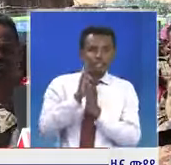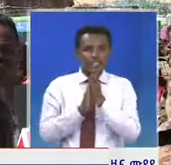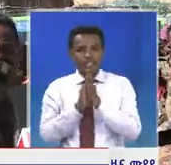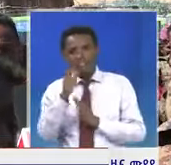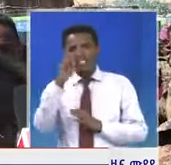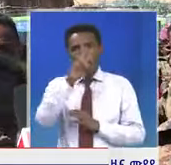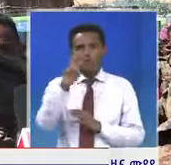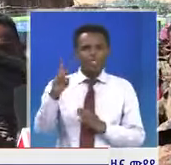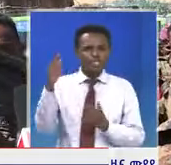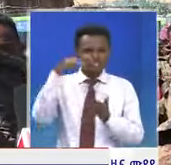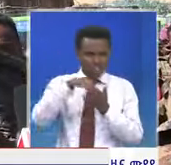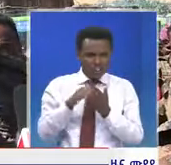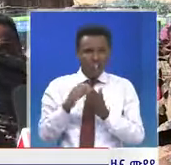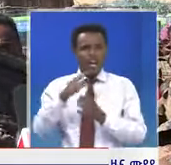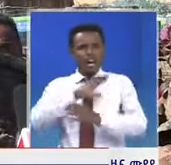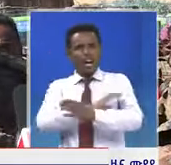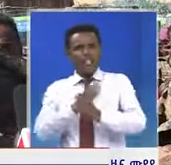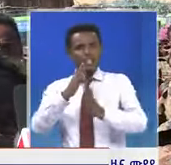ከ22000 በላይ ኃይል ያሰለፈ